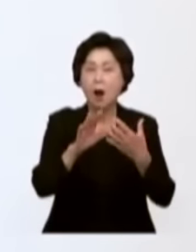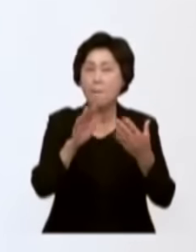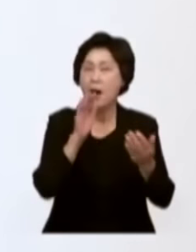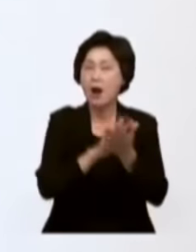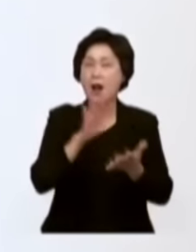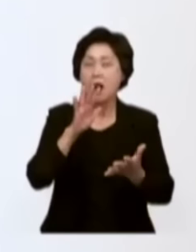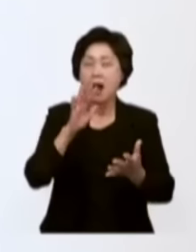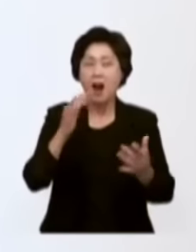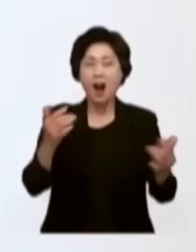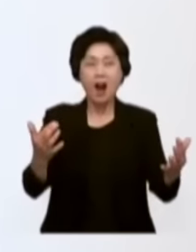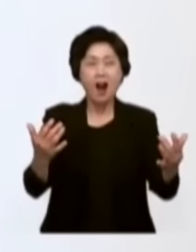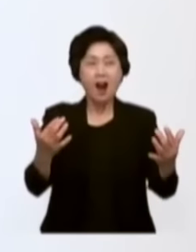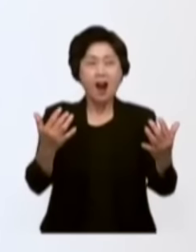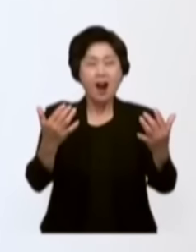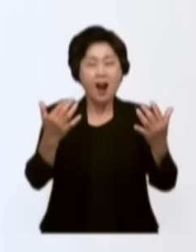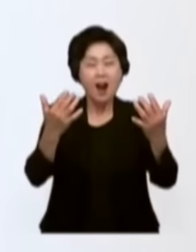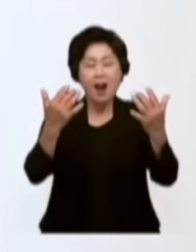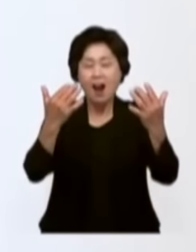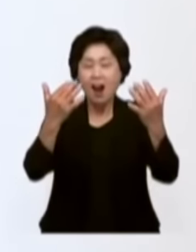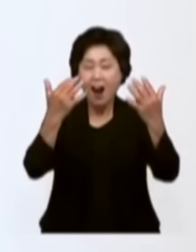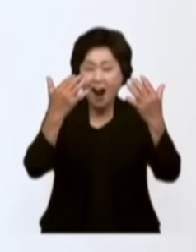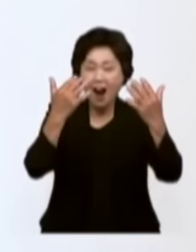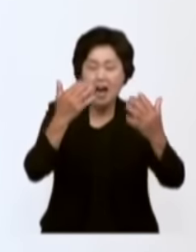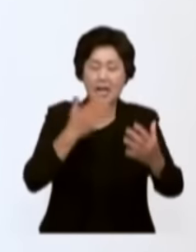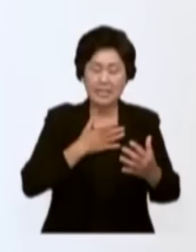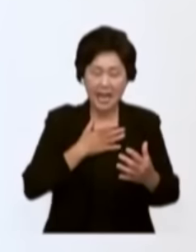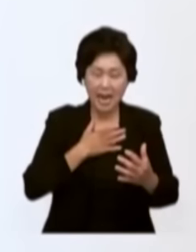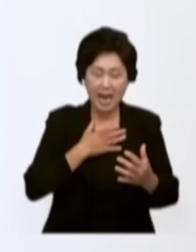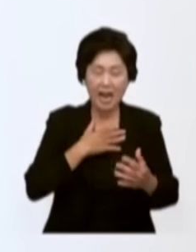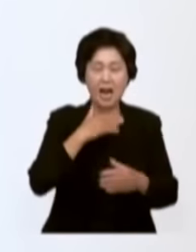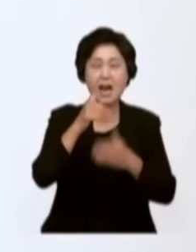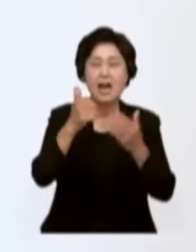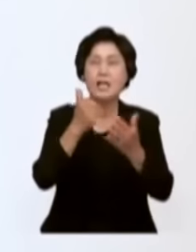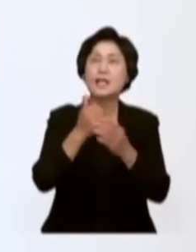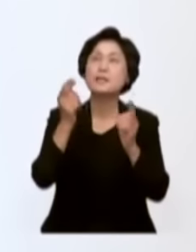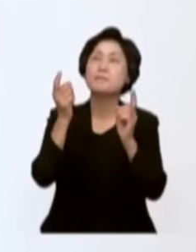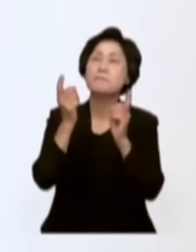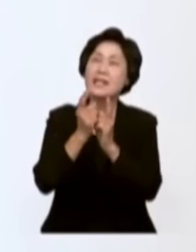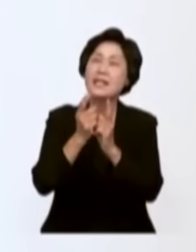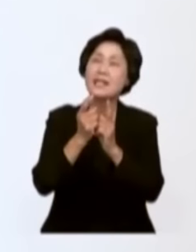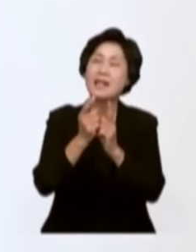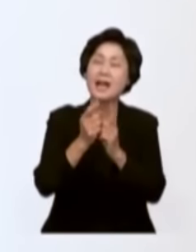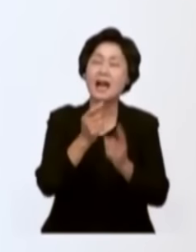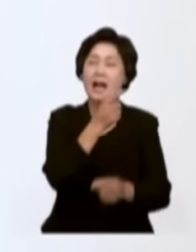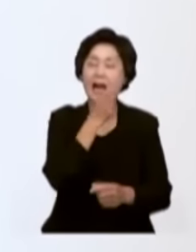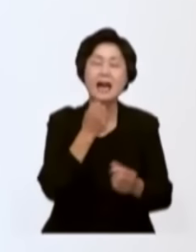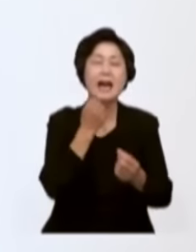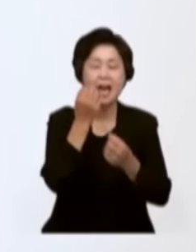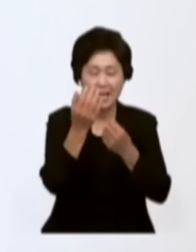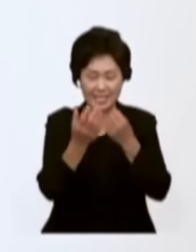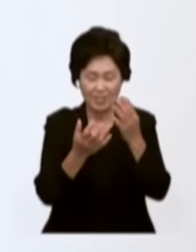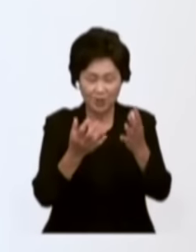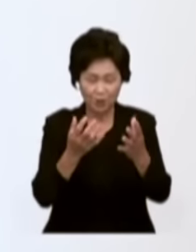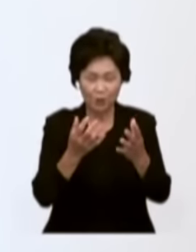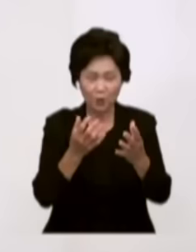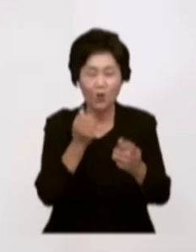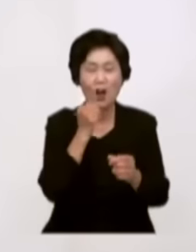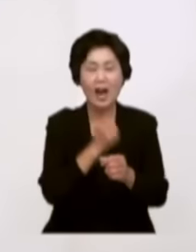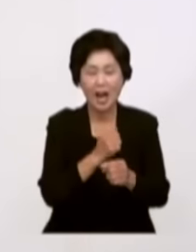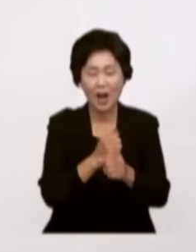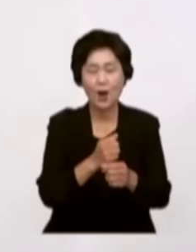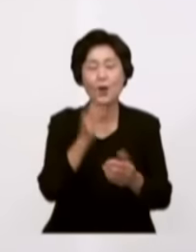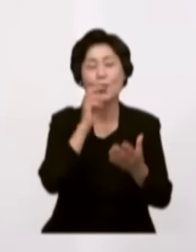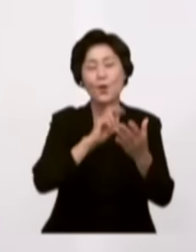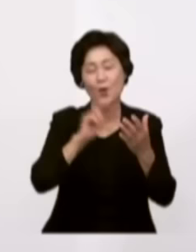거예요. 그리고 제가 이제 중간중간에 하나님을 만난 얘기를 또 이렇게 하면서 했거든요. 간증을 사이사이 넣고. 김석준 예. 목사님께서